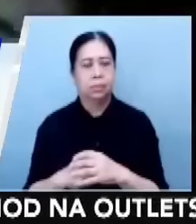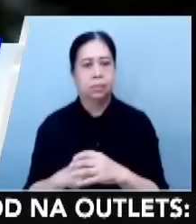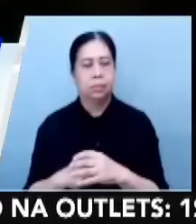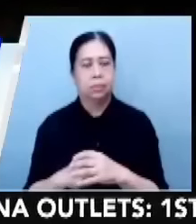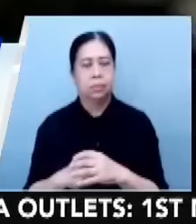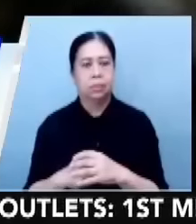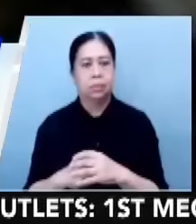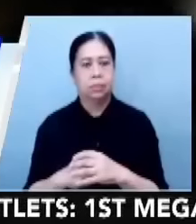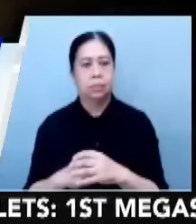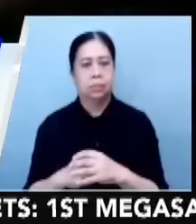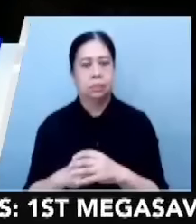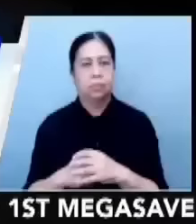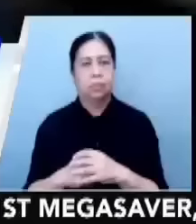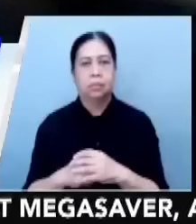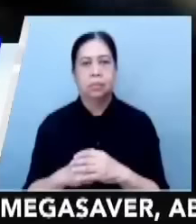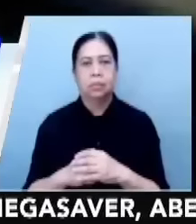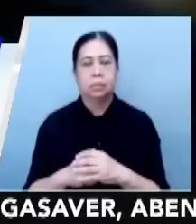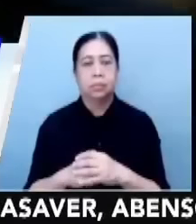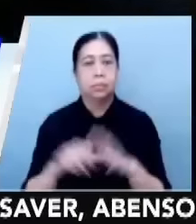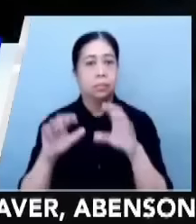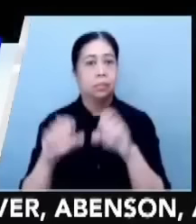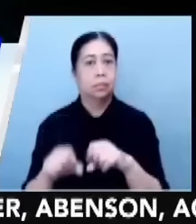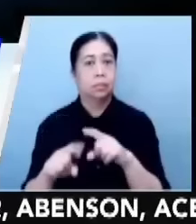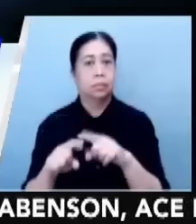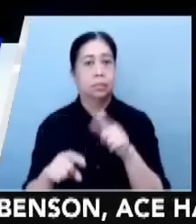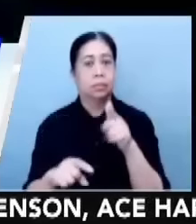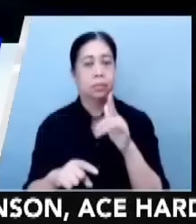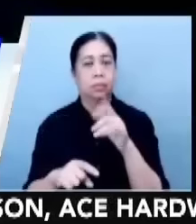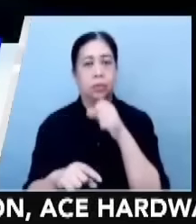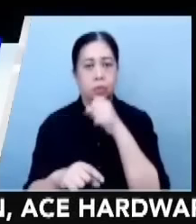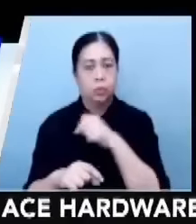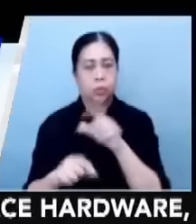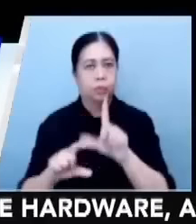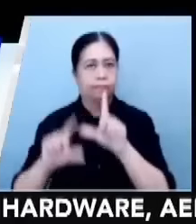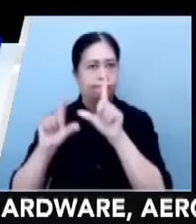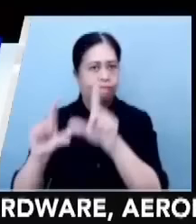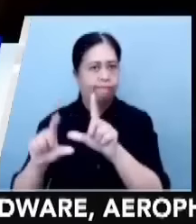Bulacan inaresto ang 25 anyos na